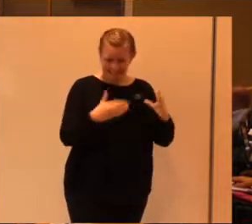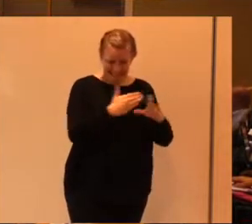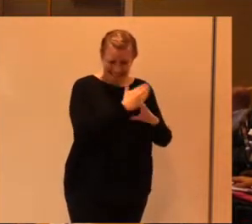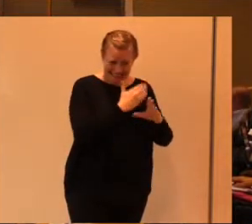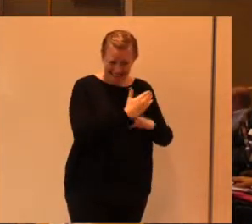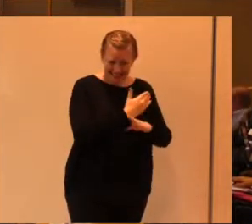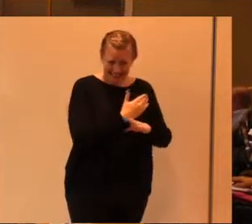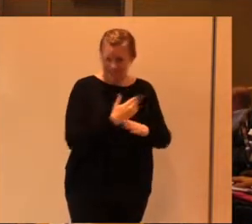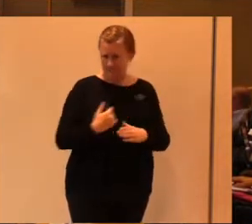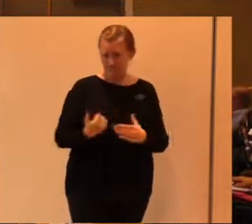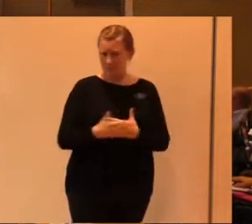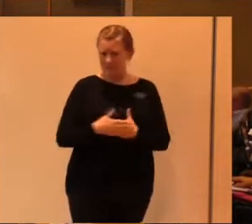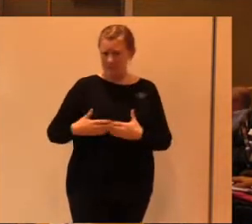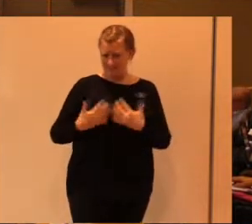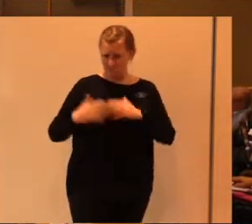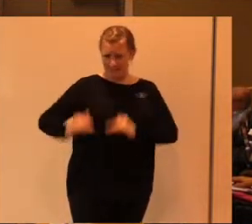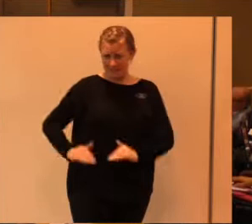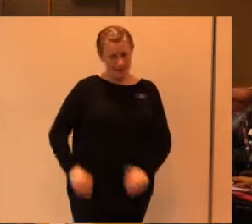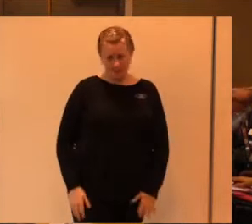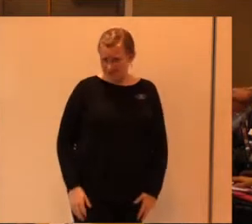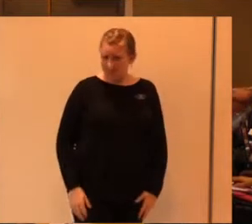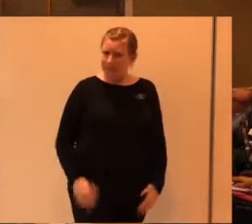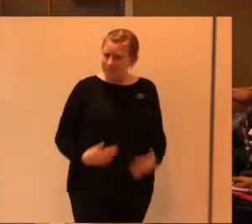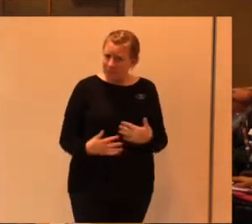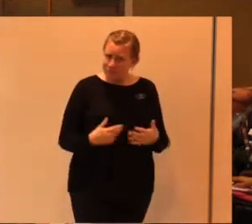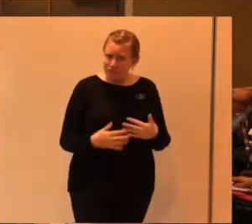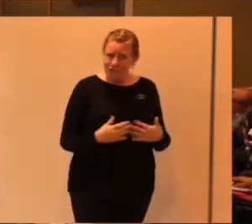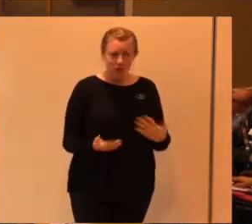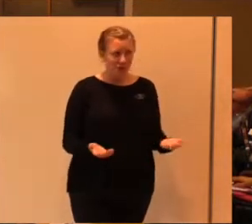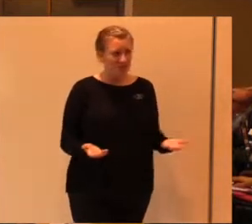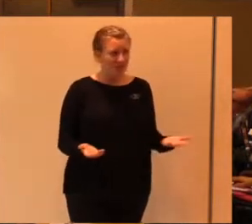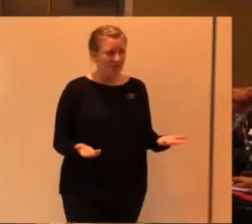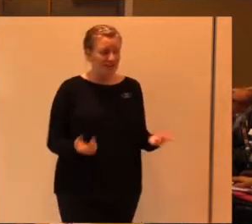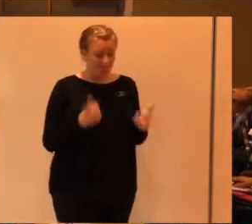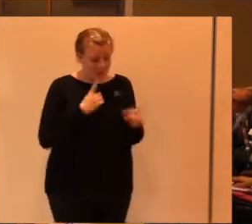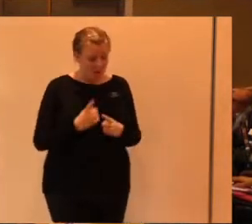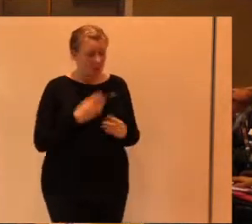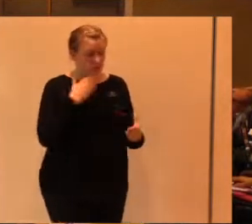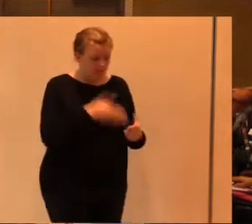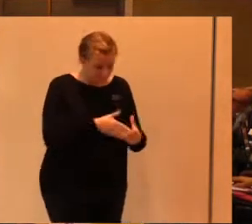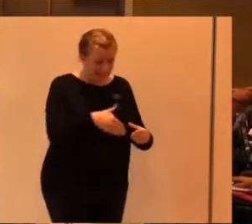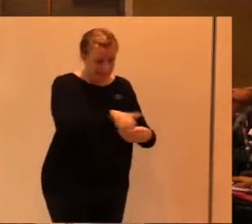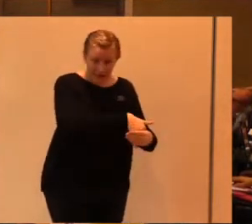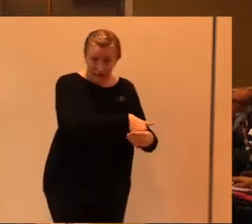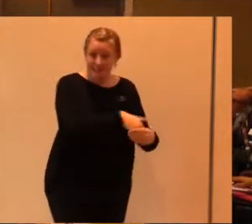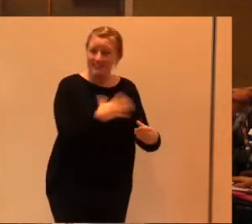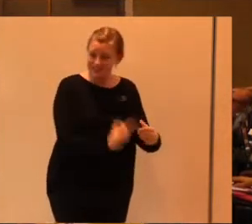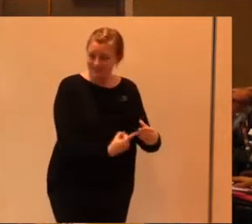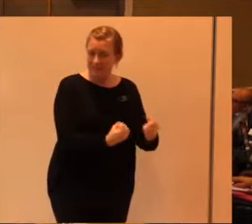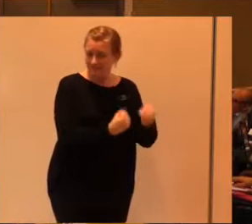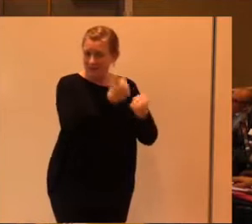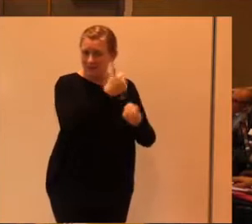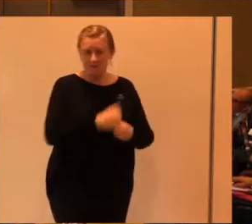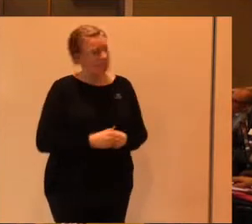funktionsnedsättning? Egentligen så pratar vi ju om att människor inte kan vara delaktiga. Så då har jag föreslagit följande